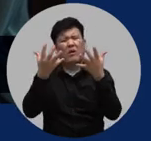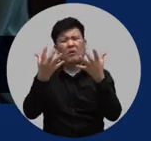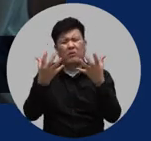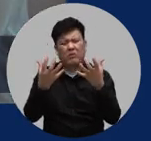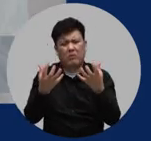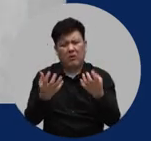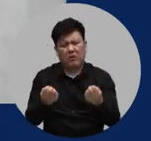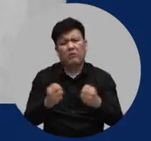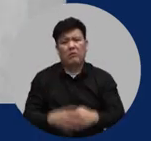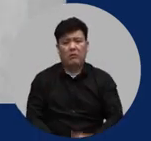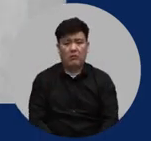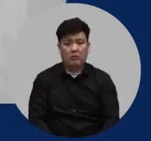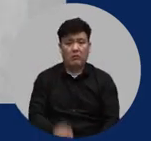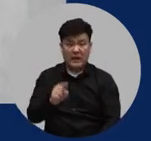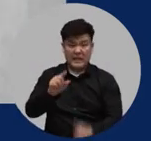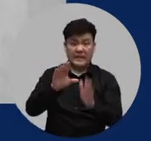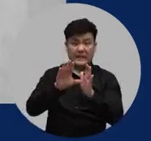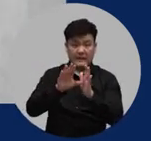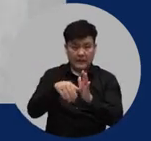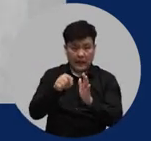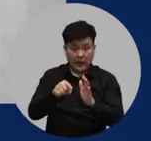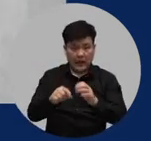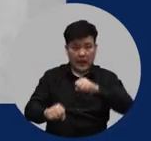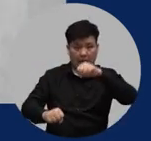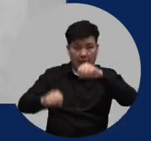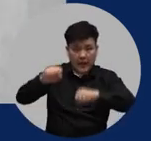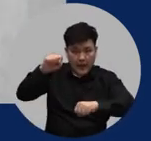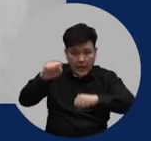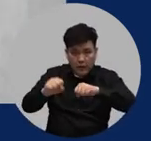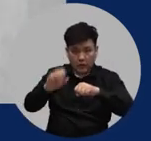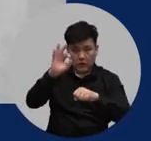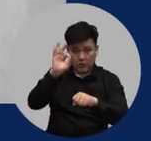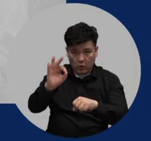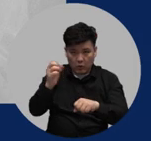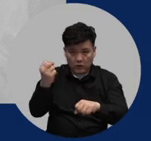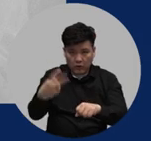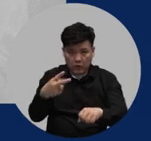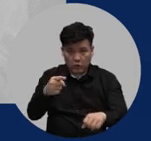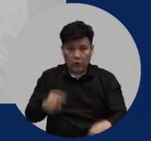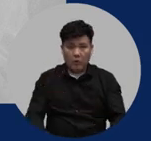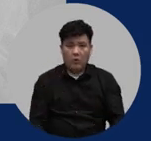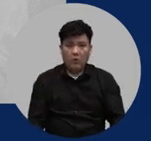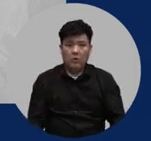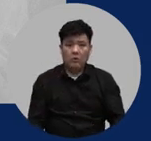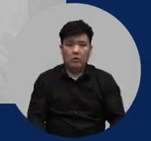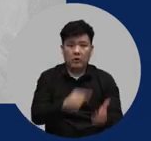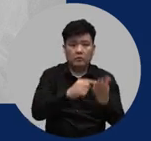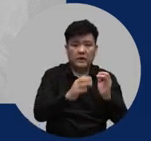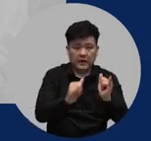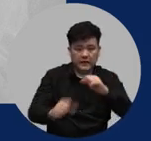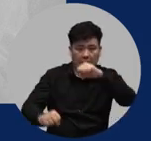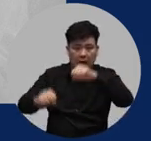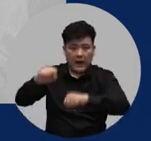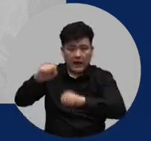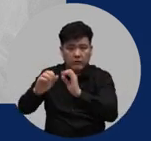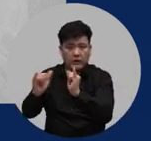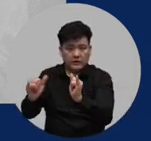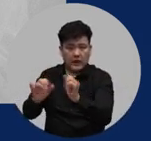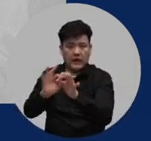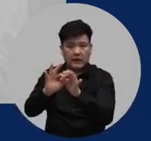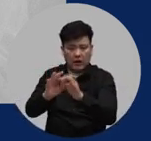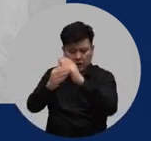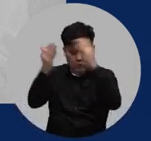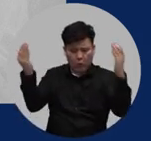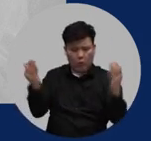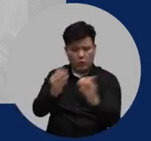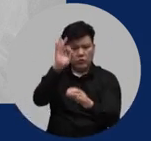많습니다. 이런 경우에도 행위의 정도나 양태, 피해자와 행위자의 관계 등을 종합적으로